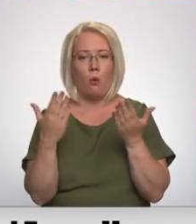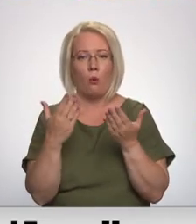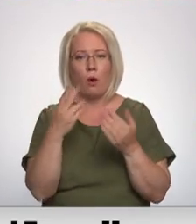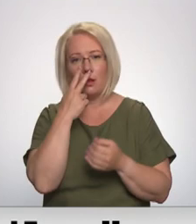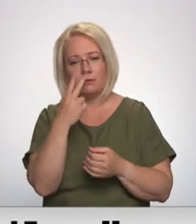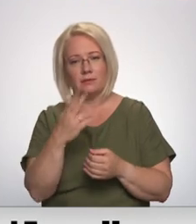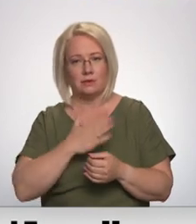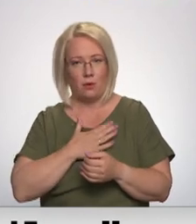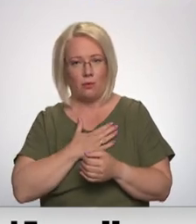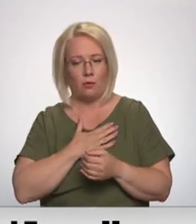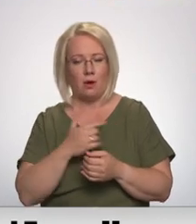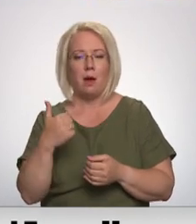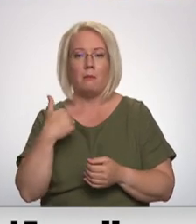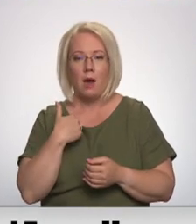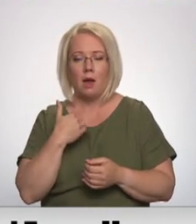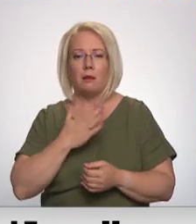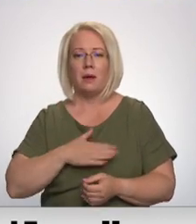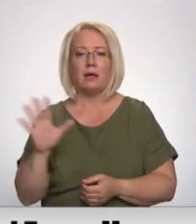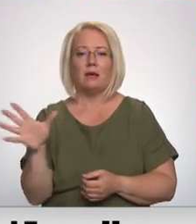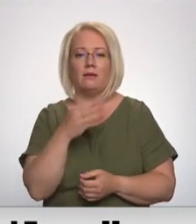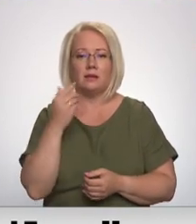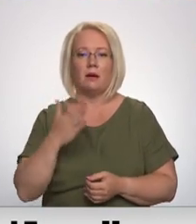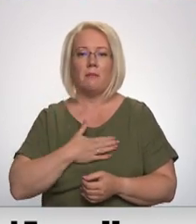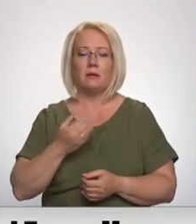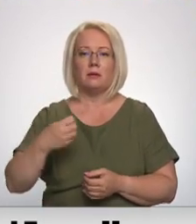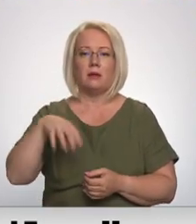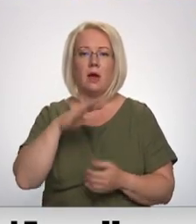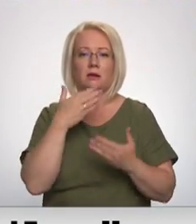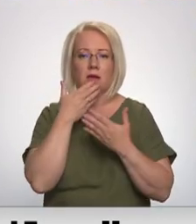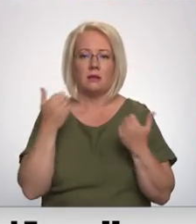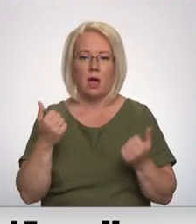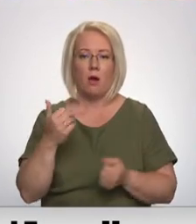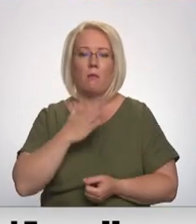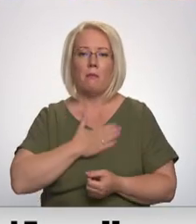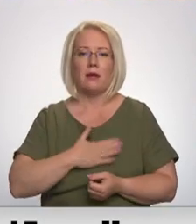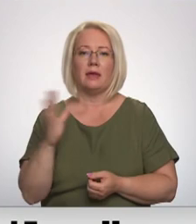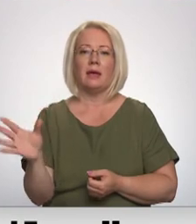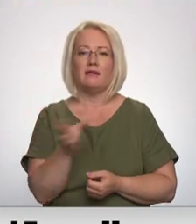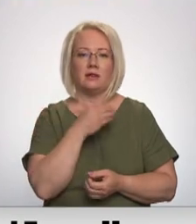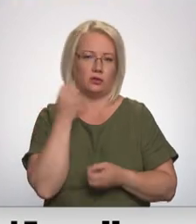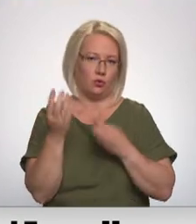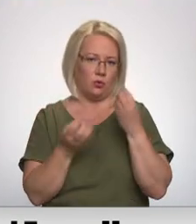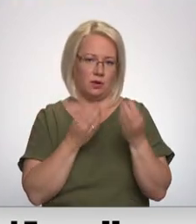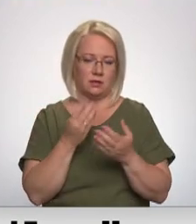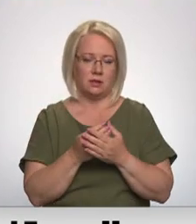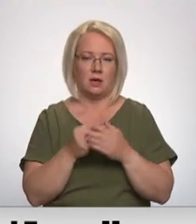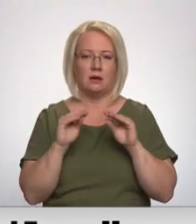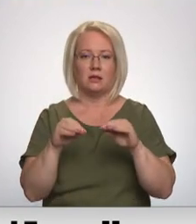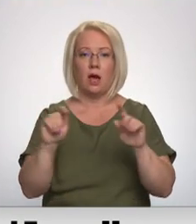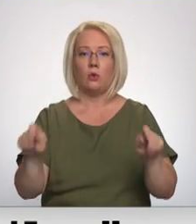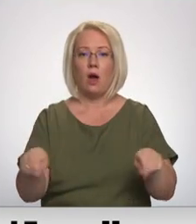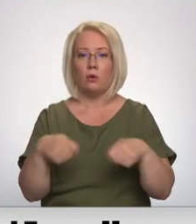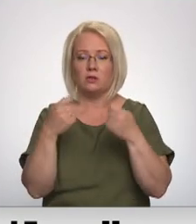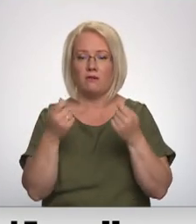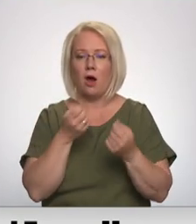ko gribat? Nu, man visas rozes patīk. Man dārza pašlaik nav. Man patīk visas rozes. Stāda audzētavā Latroze